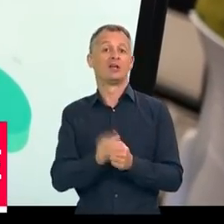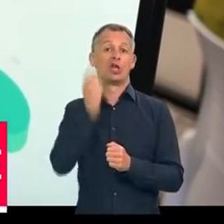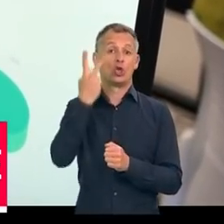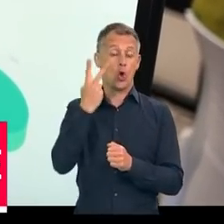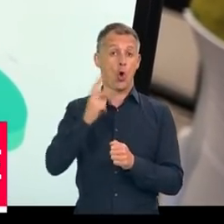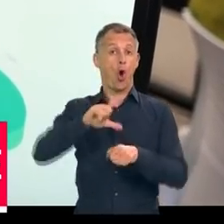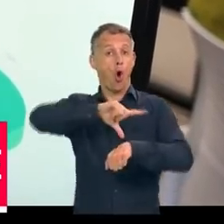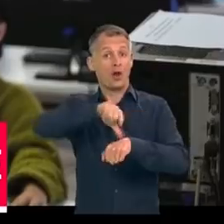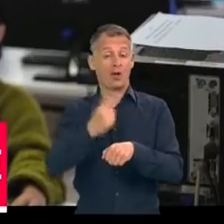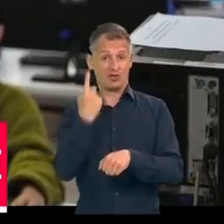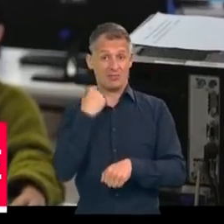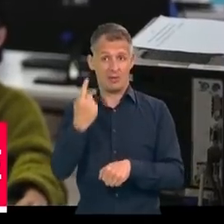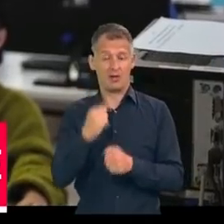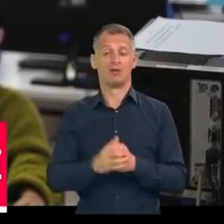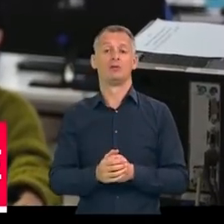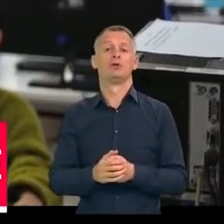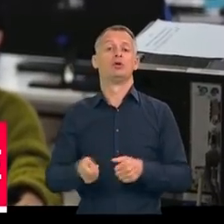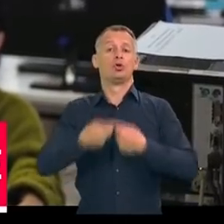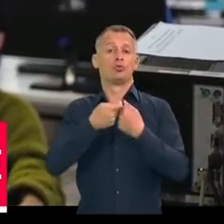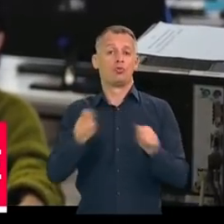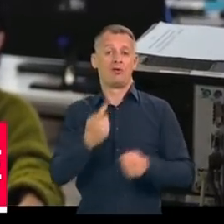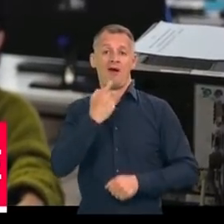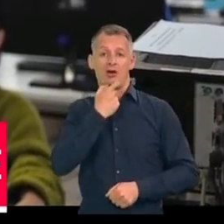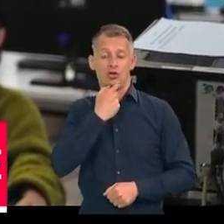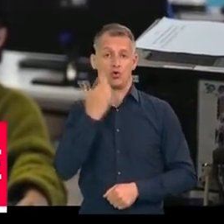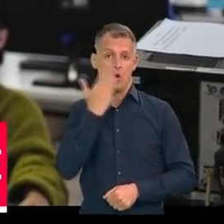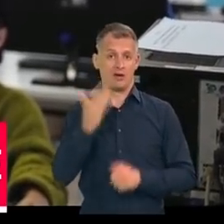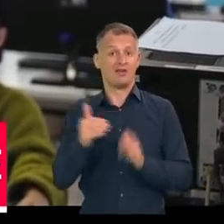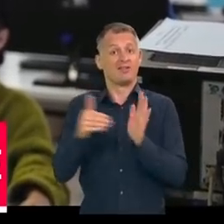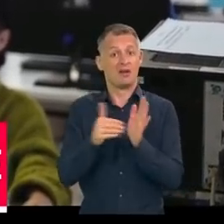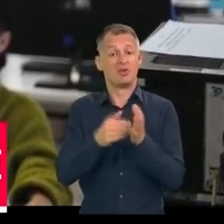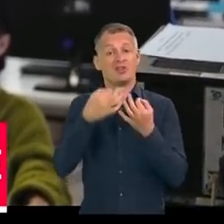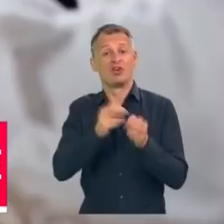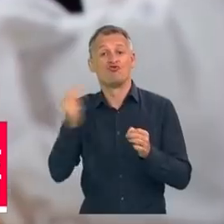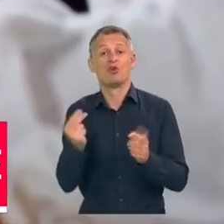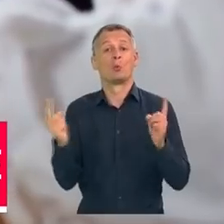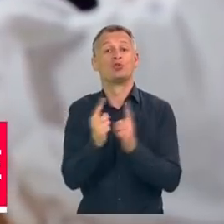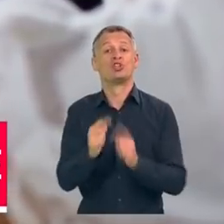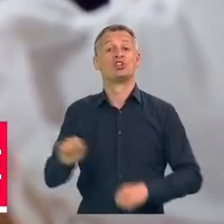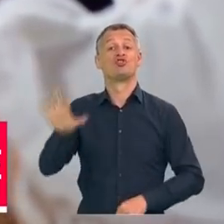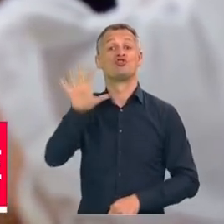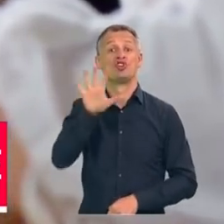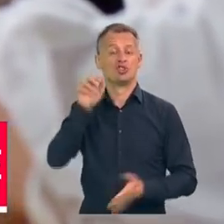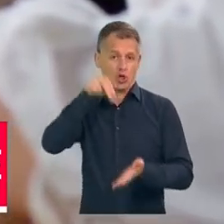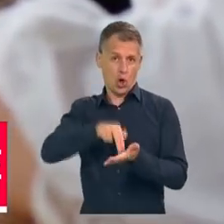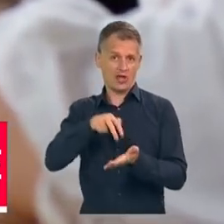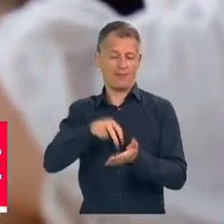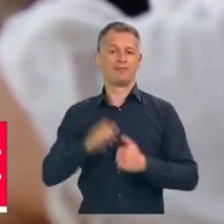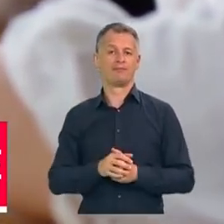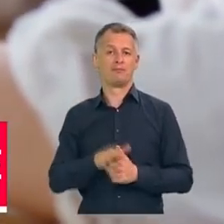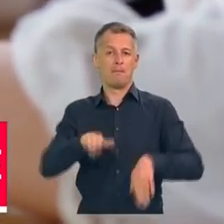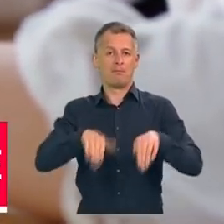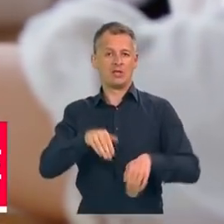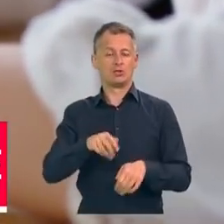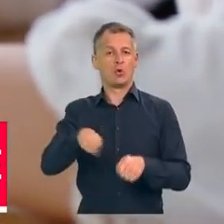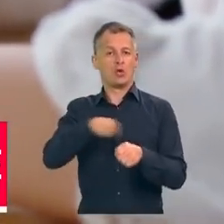săptămână, într-un întreg an școlar, vor fi necesare cel puțin 5 note. Ministrul Educației